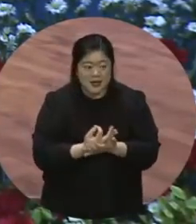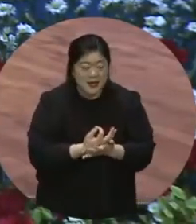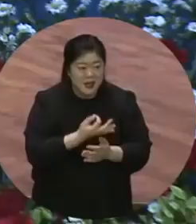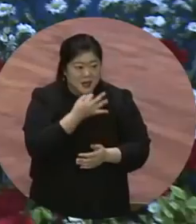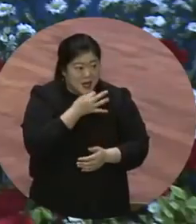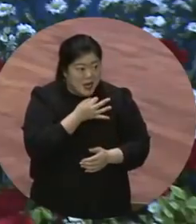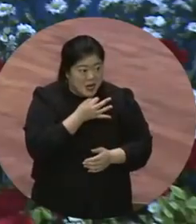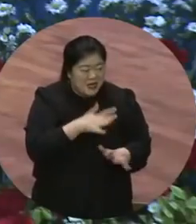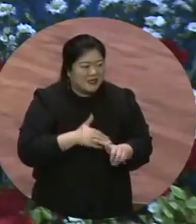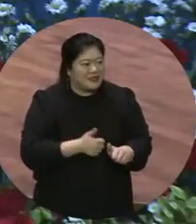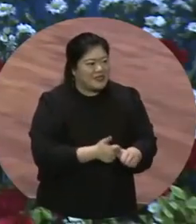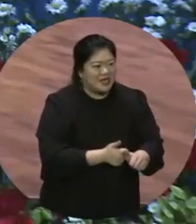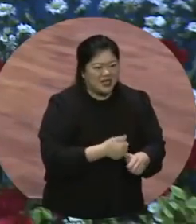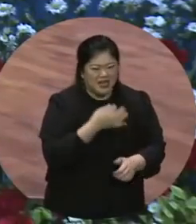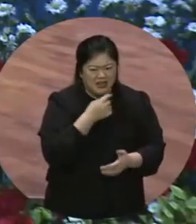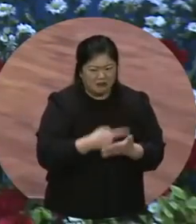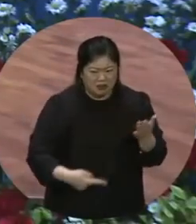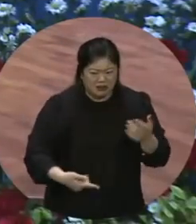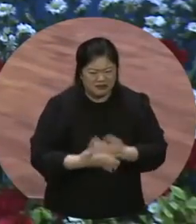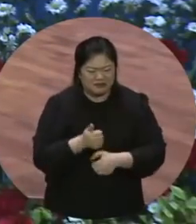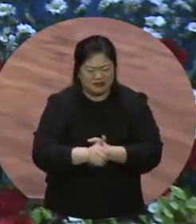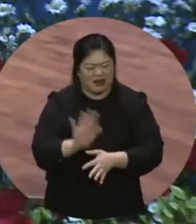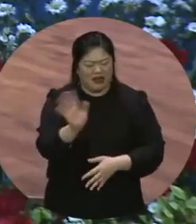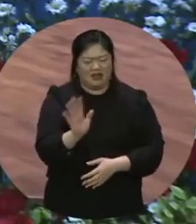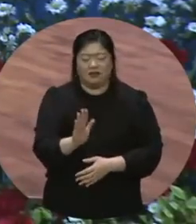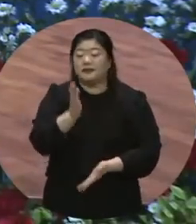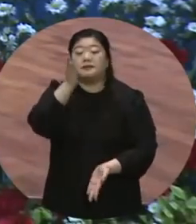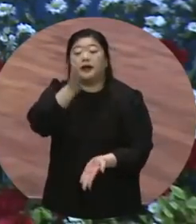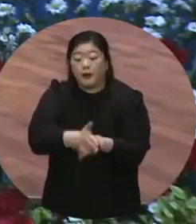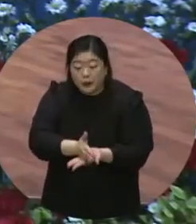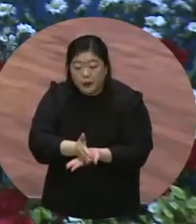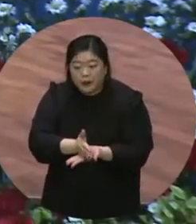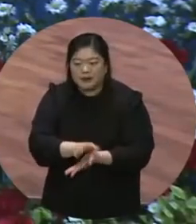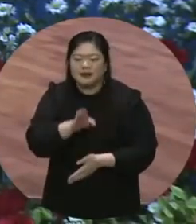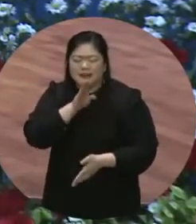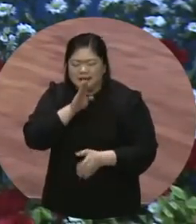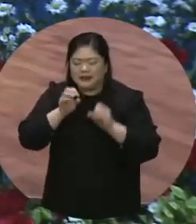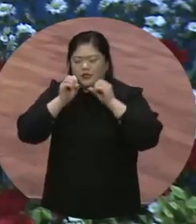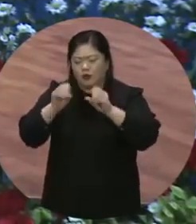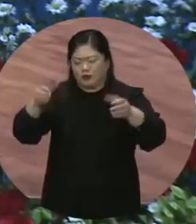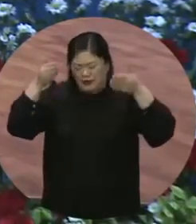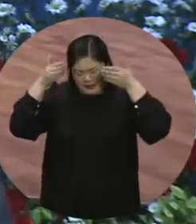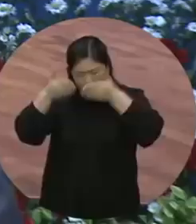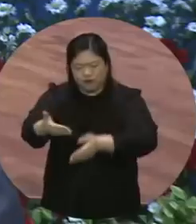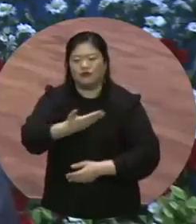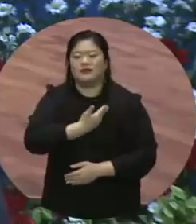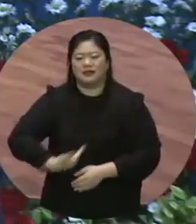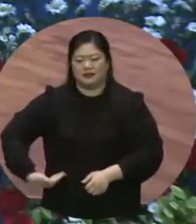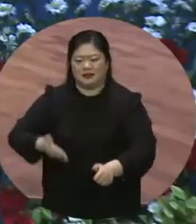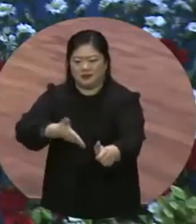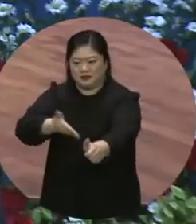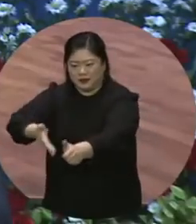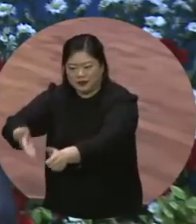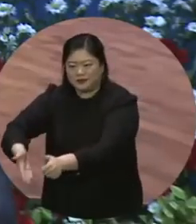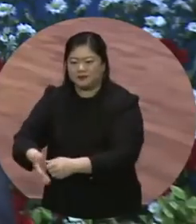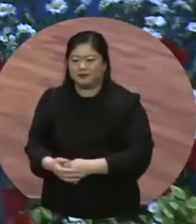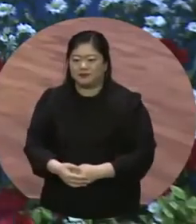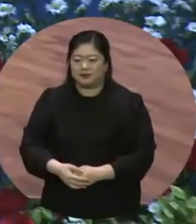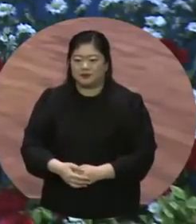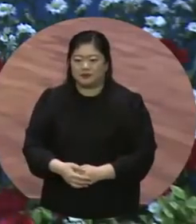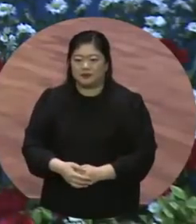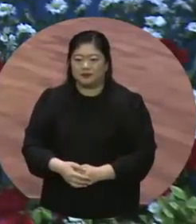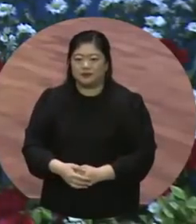아니에요. 이번 한 달 동안 집중 전도의 자료로 나가 보시기 바랍니다. 그래서 우리